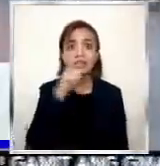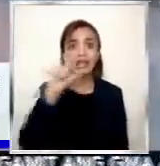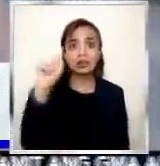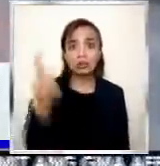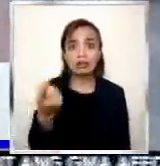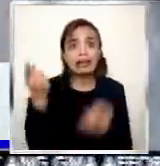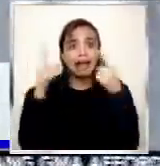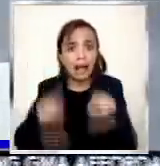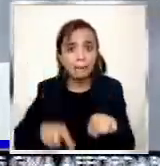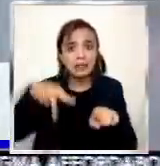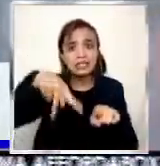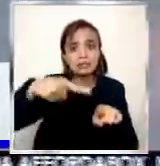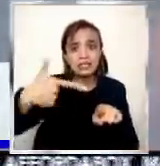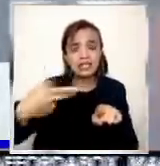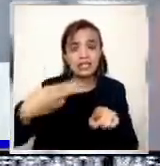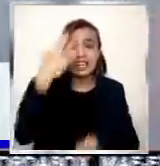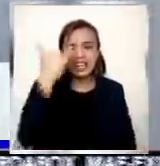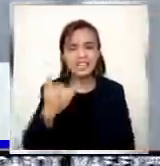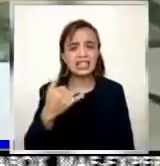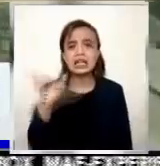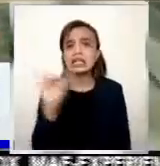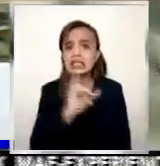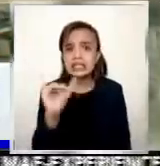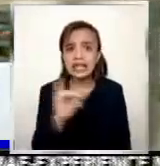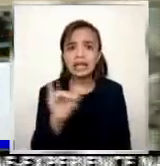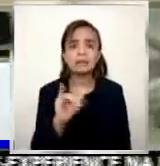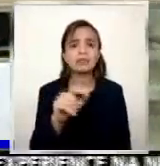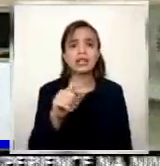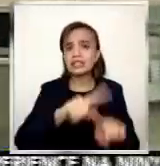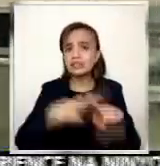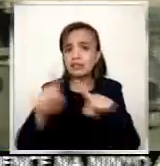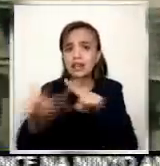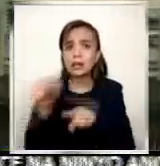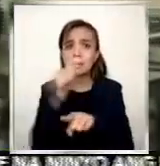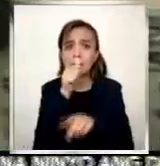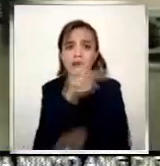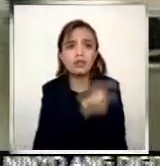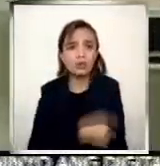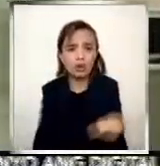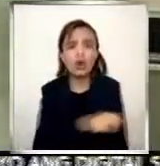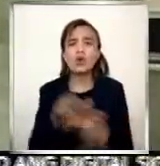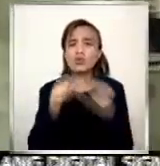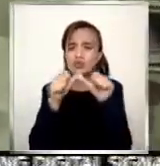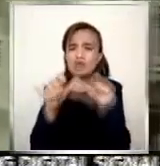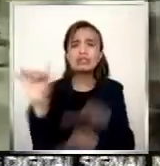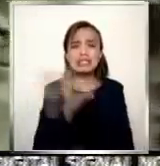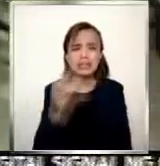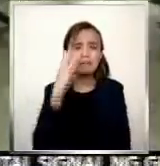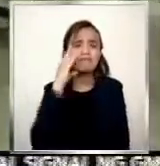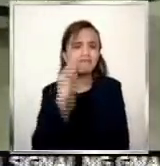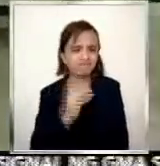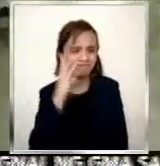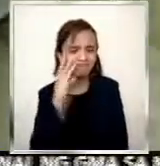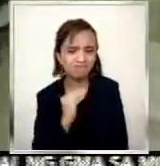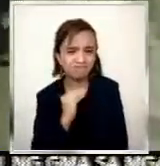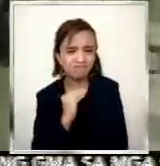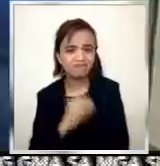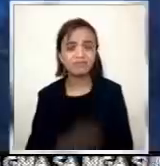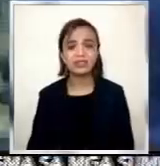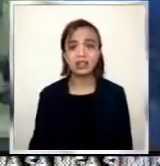itong nararanasan maging ng ibang marami pang pribadong ospital. Halos punong-puno ngayon talaga. Baka umaabot niya ng